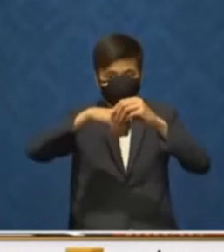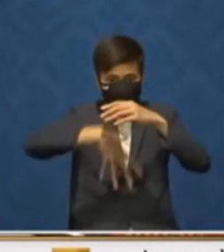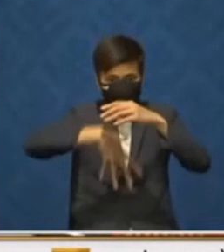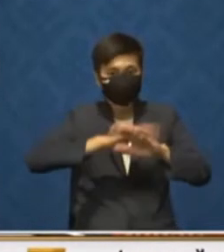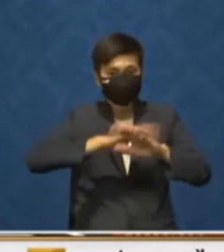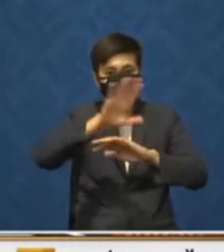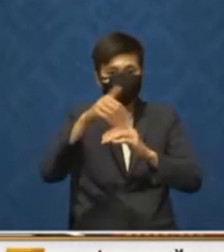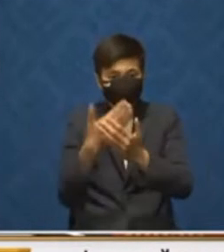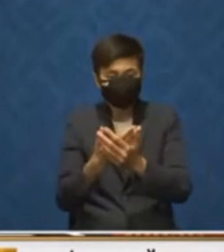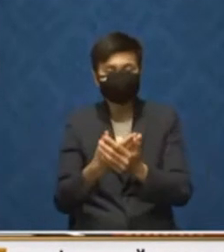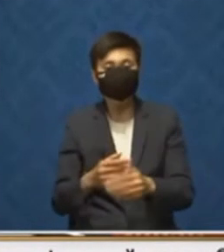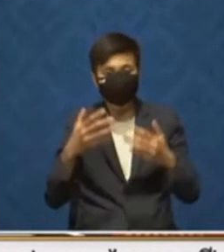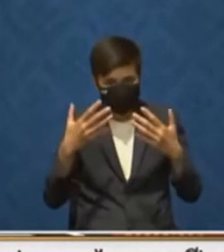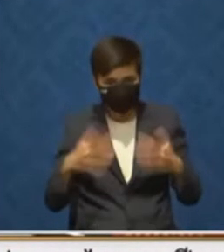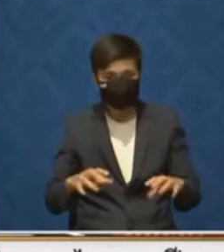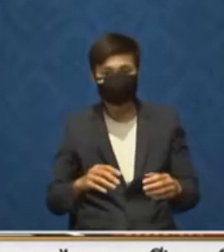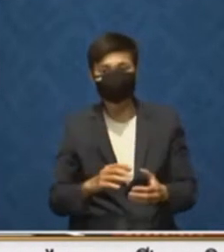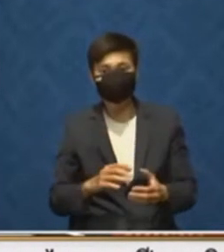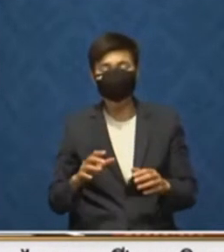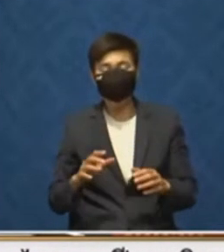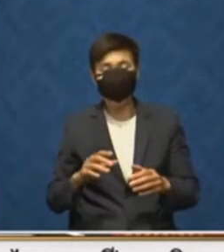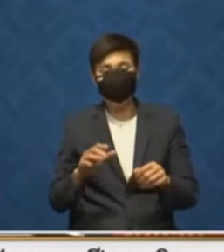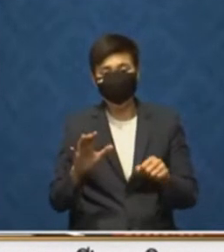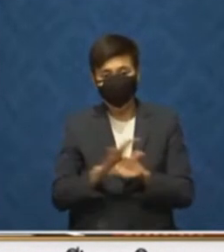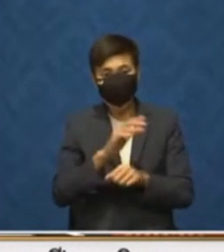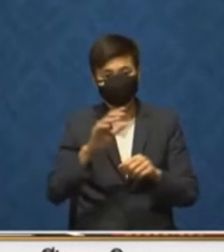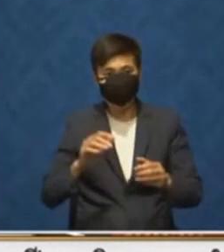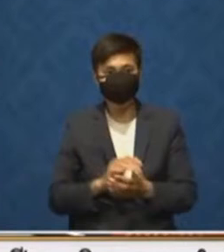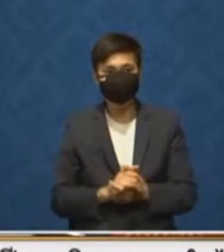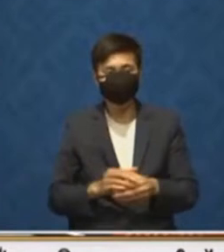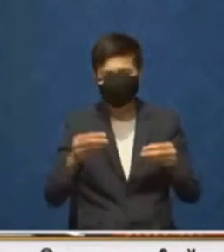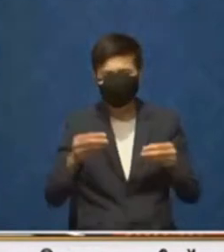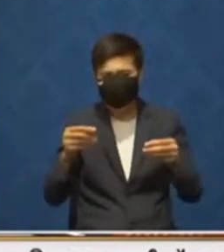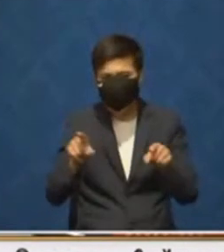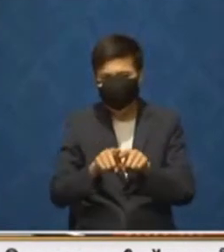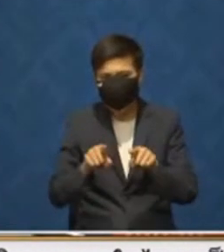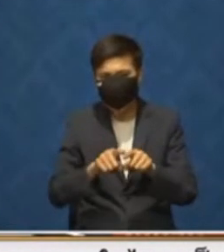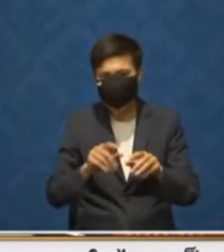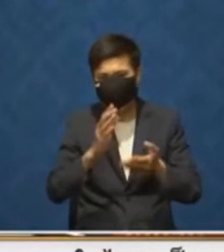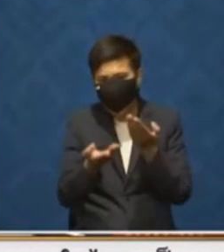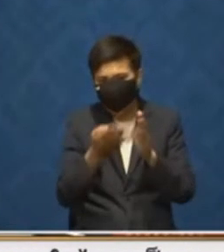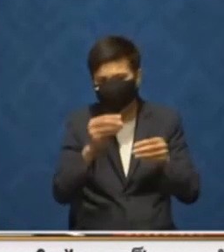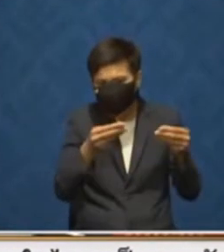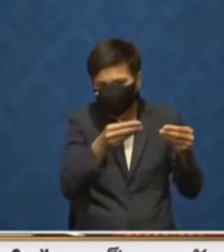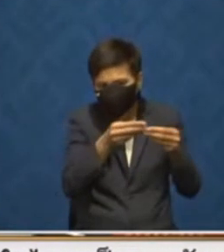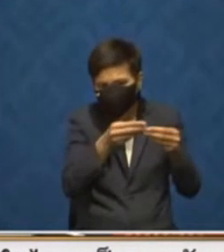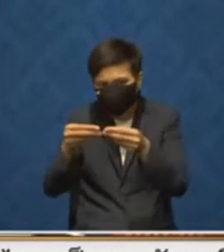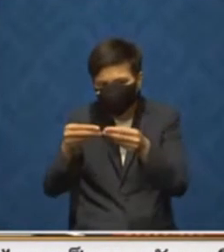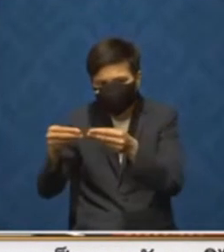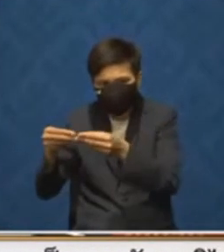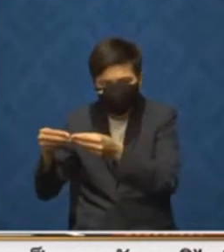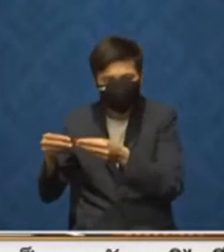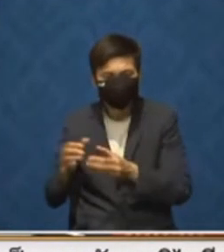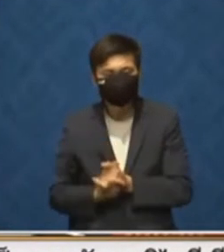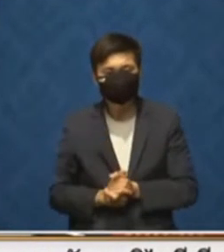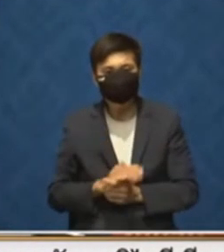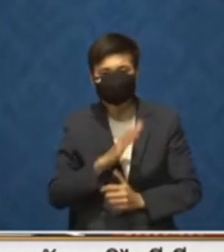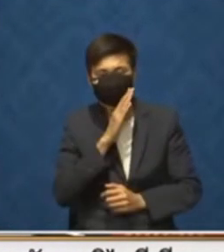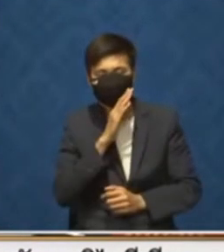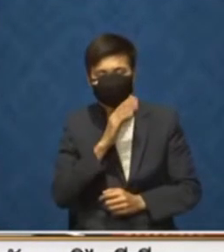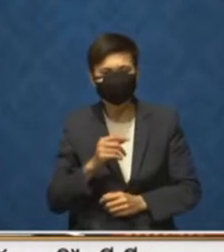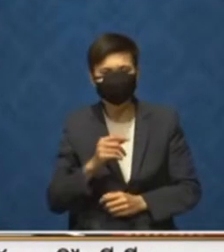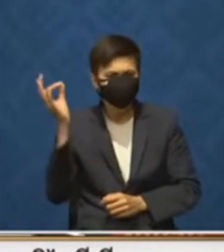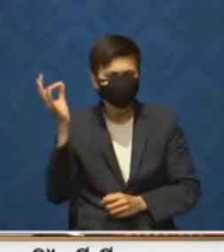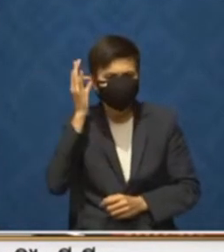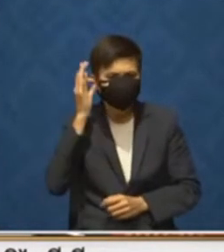เชื่อมกันเมื่อไหร่จะกลายเป็นจิ๊กซอเชื่อมประเทศถ้าท่านประธานฟังเพื่อนของผม